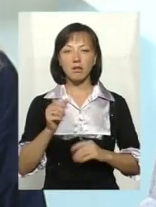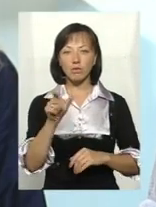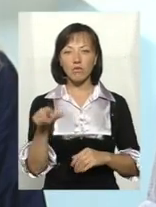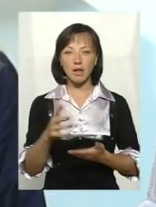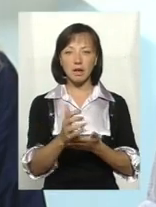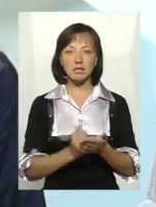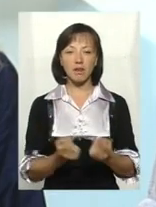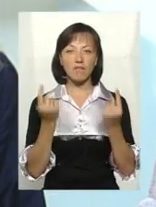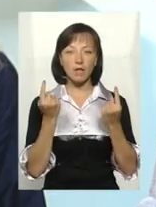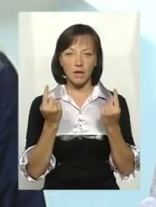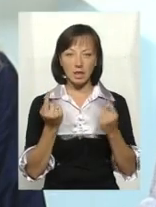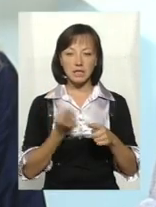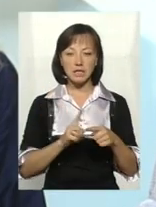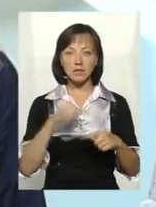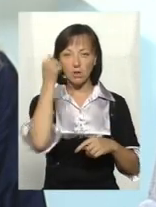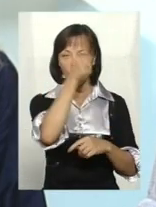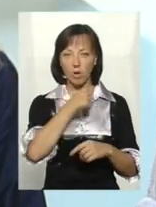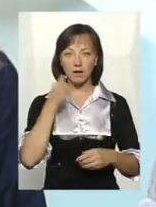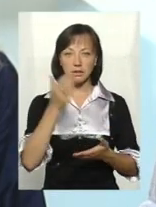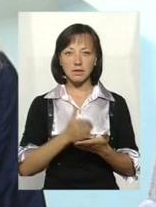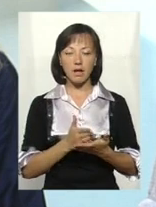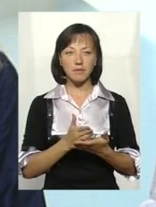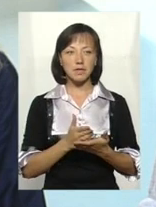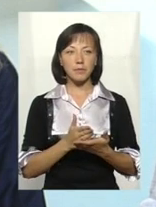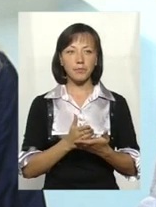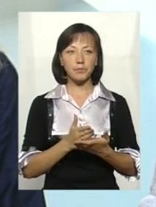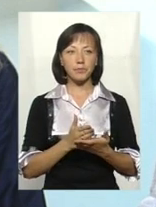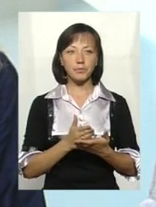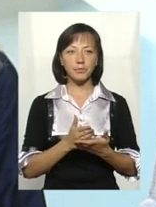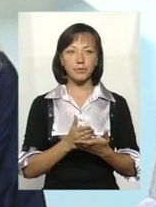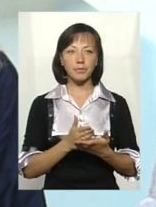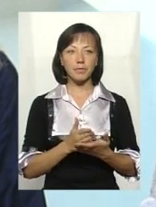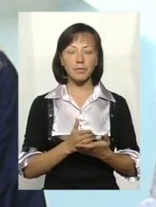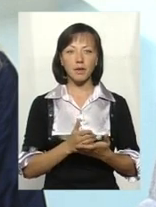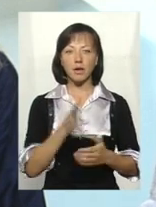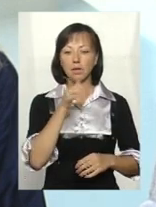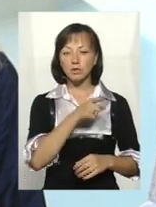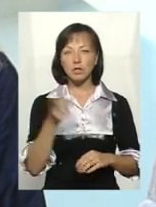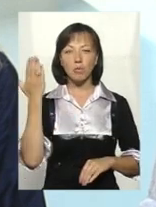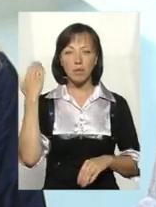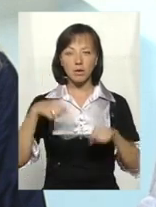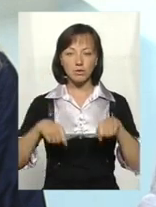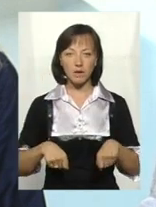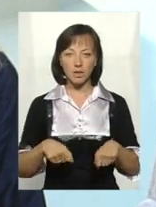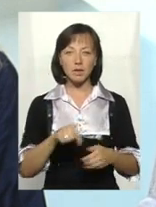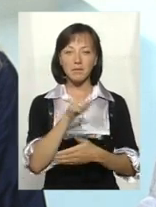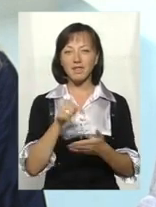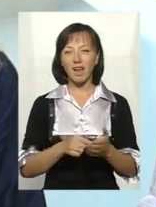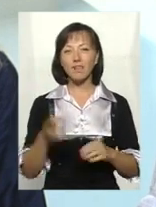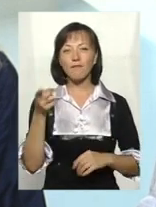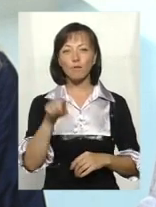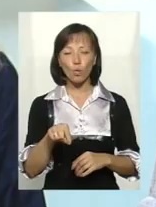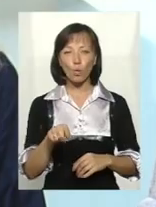достатньо великий за ці роки склався, що, власне, і під час каденції попередньої влади. Питання стоїть в тому,